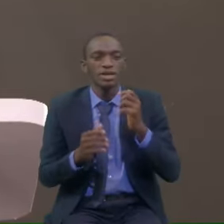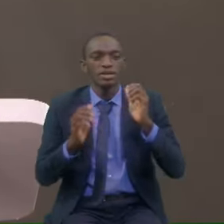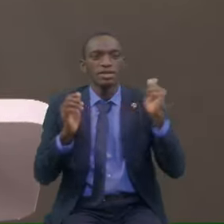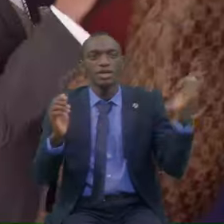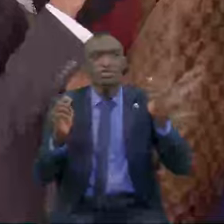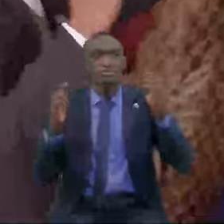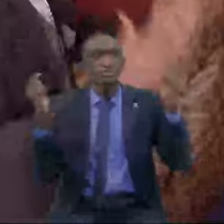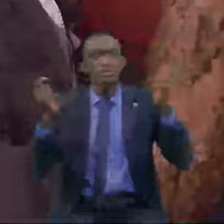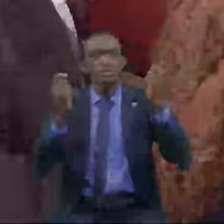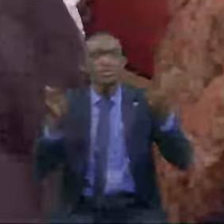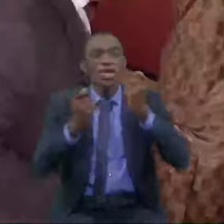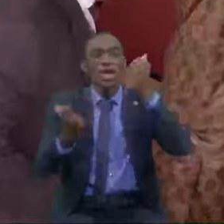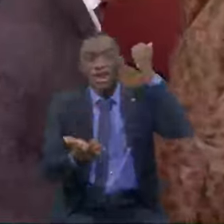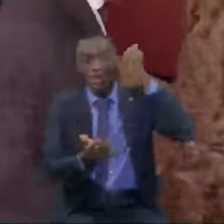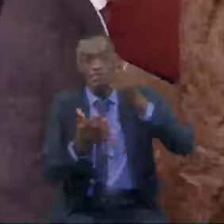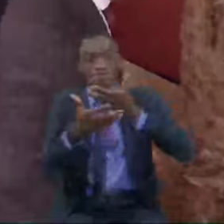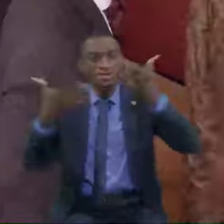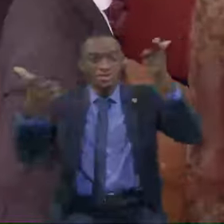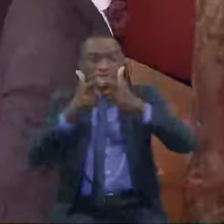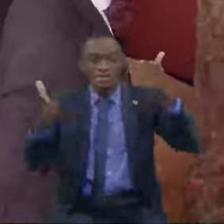Un grand mère.